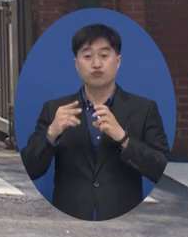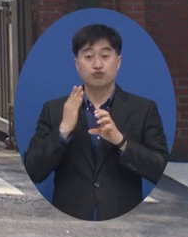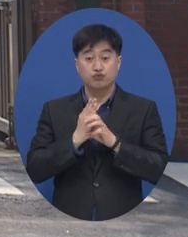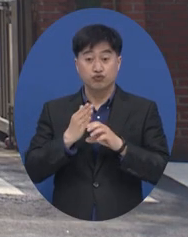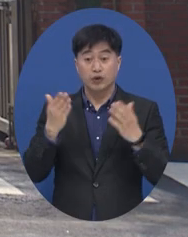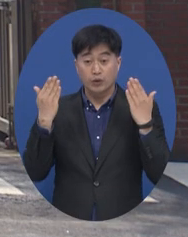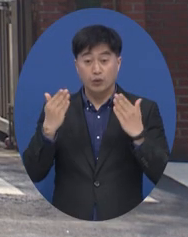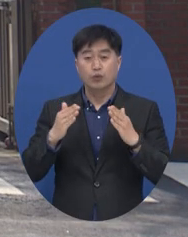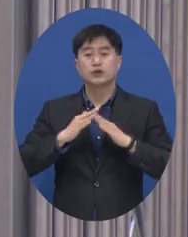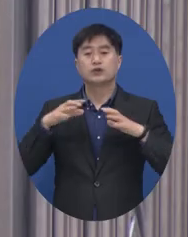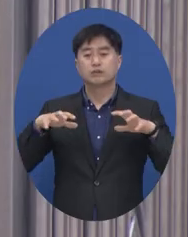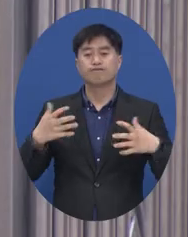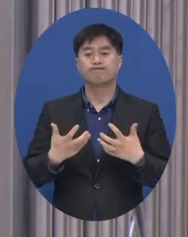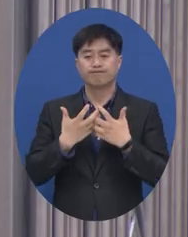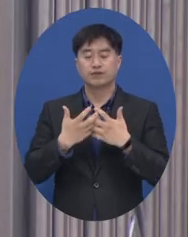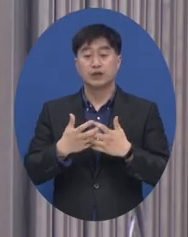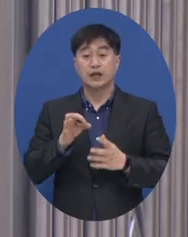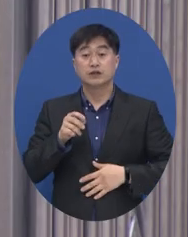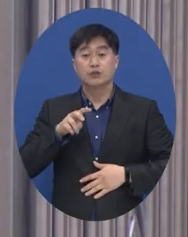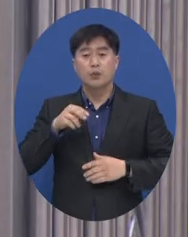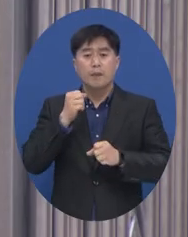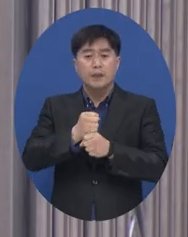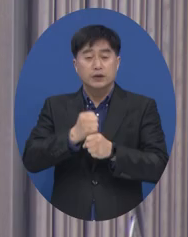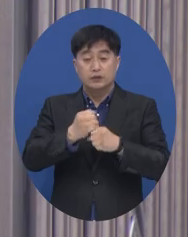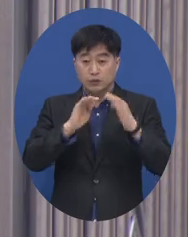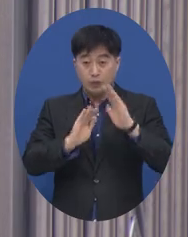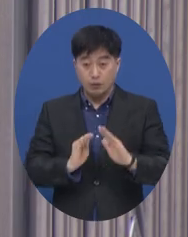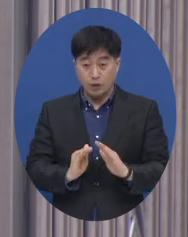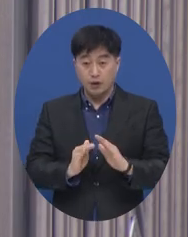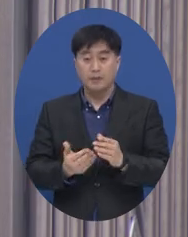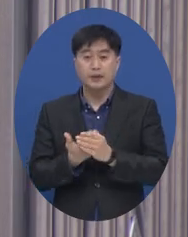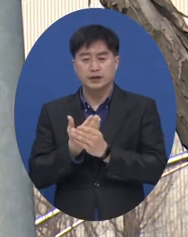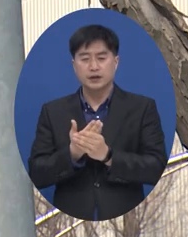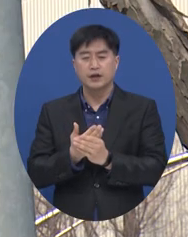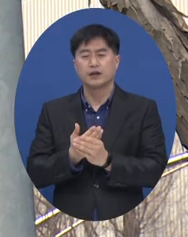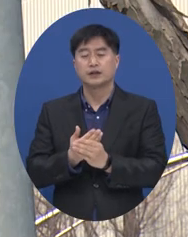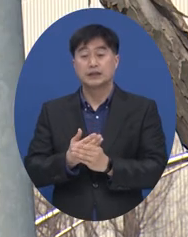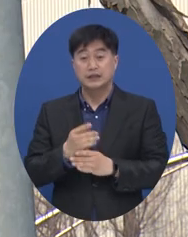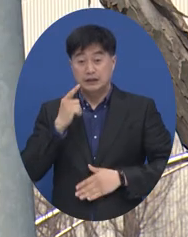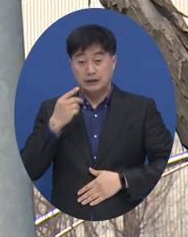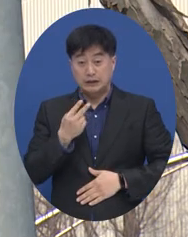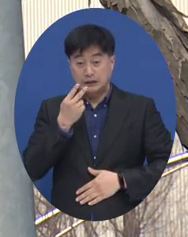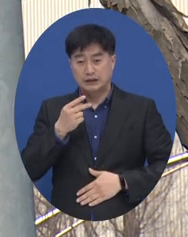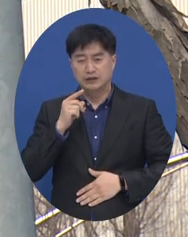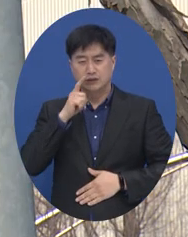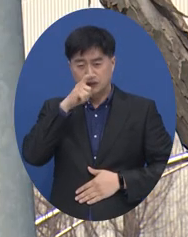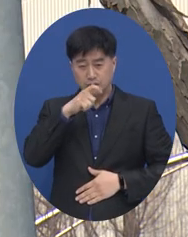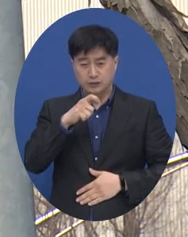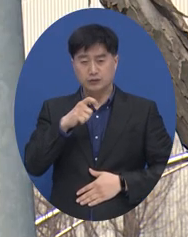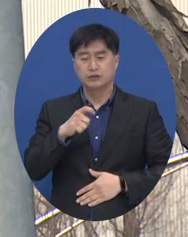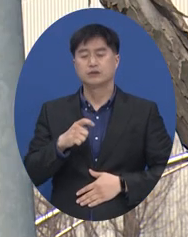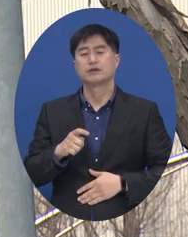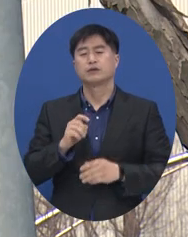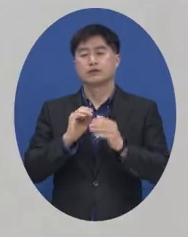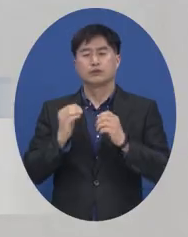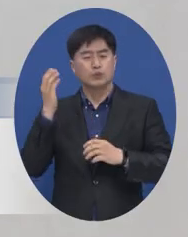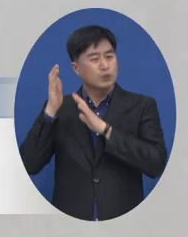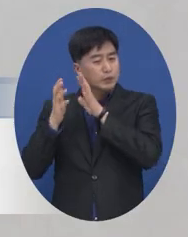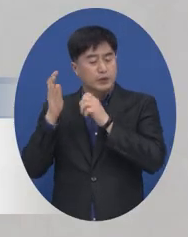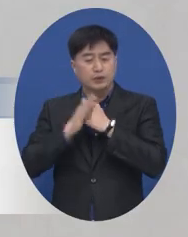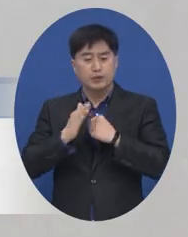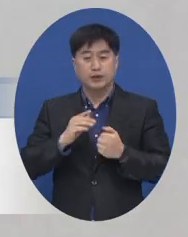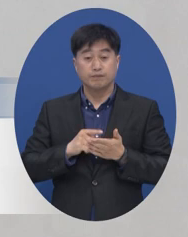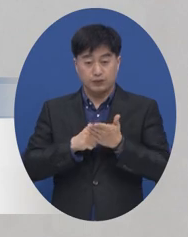밀집해 있습니다. 아스콘 생산 과정에서 나오는 대기오염 물질과 소음 때문에 주민들의 민원이 끊이지 않았습니다.